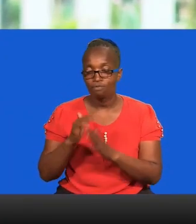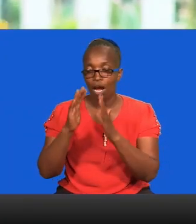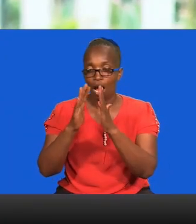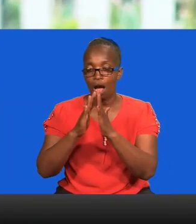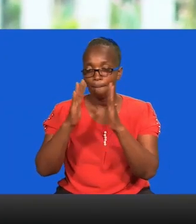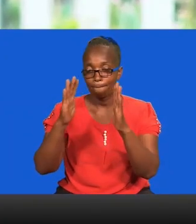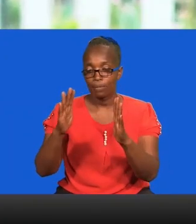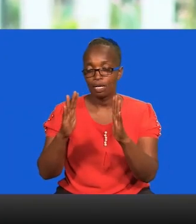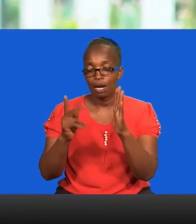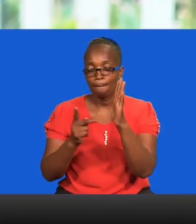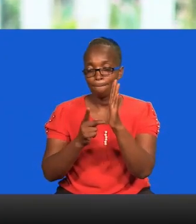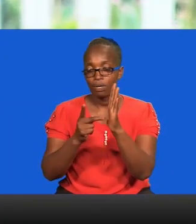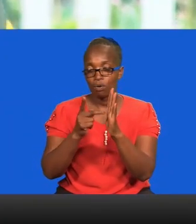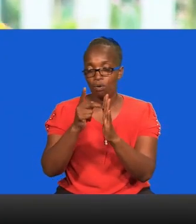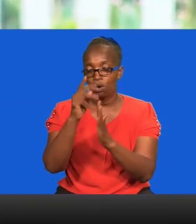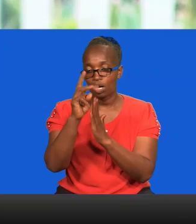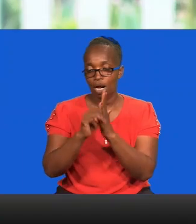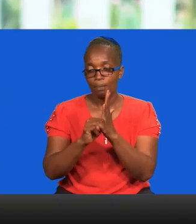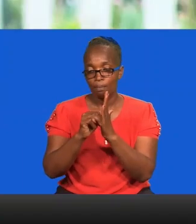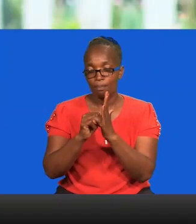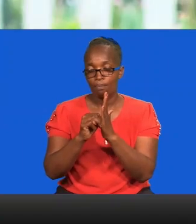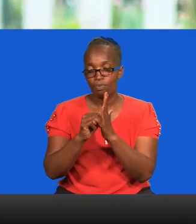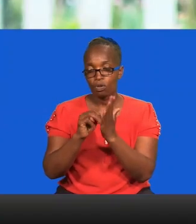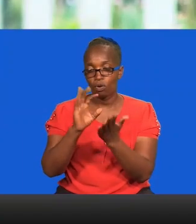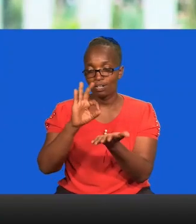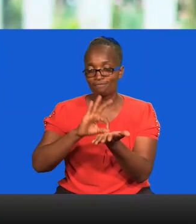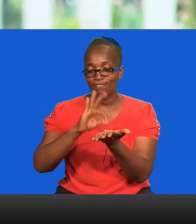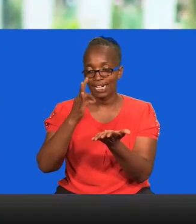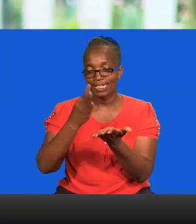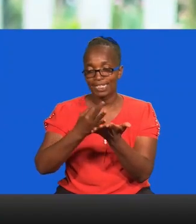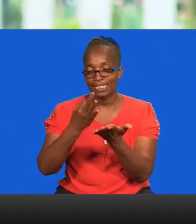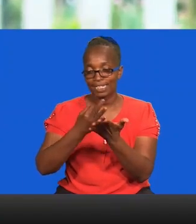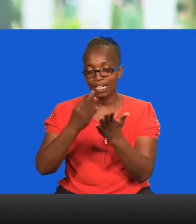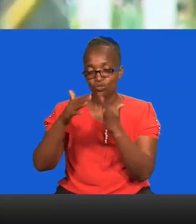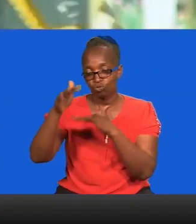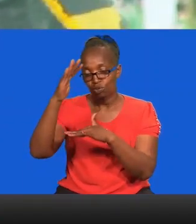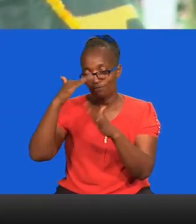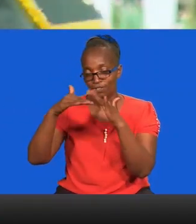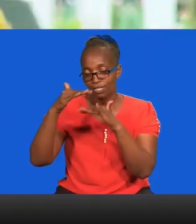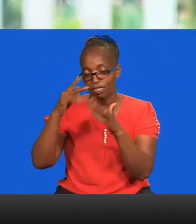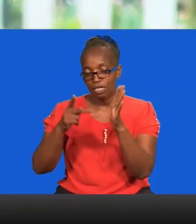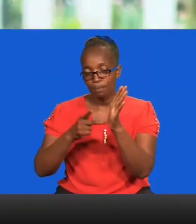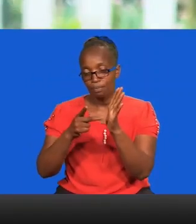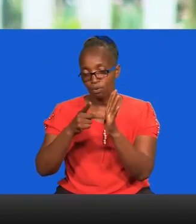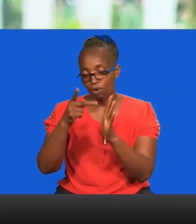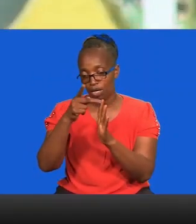on university funding and higher education funding. We have changed